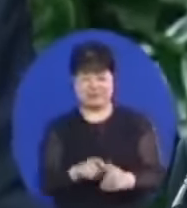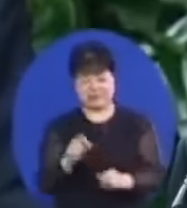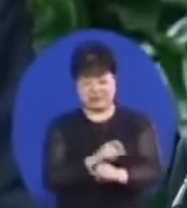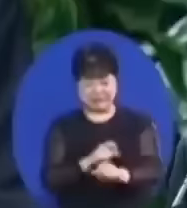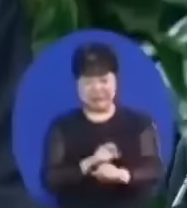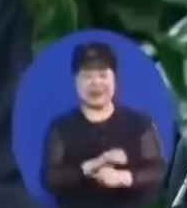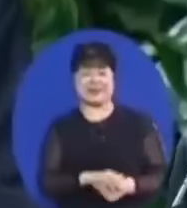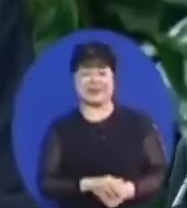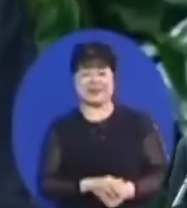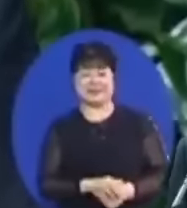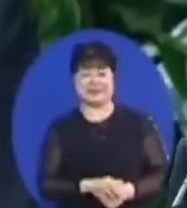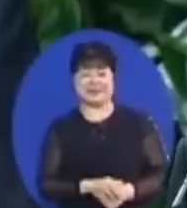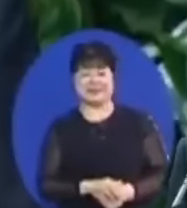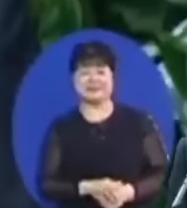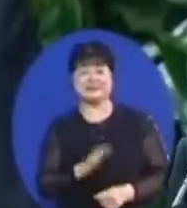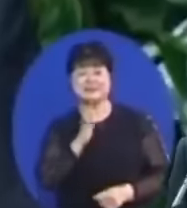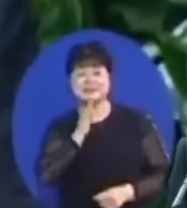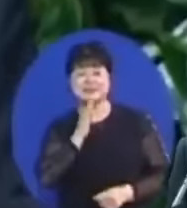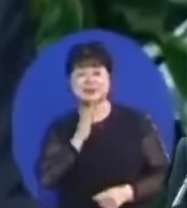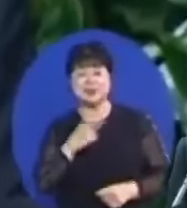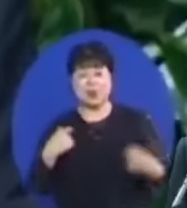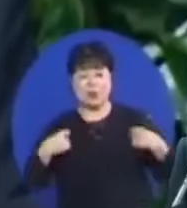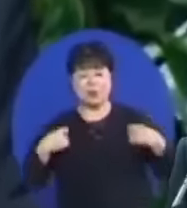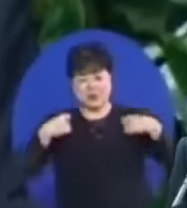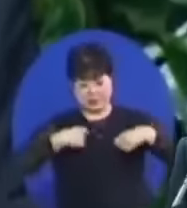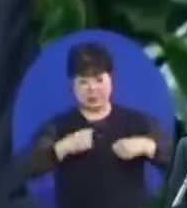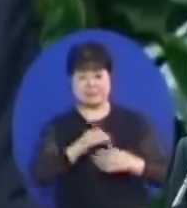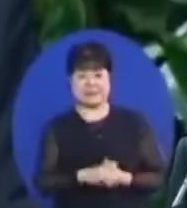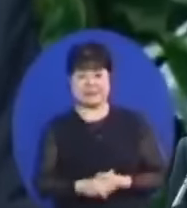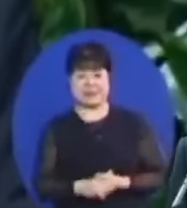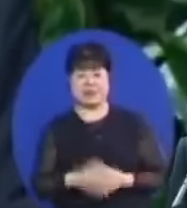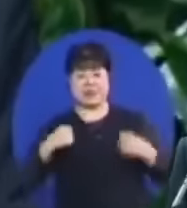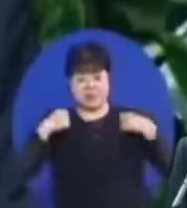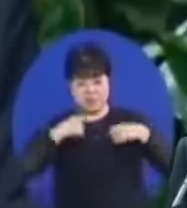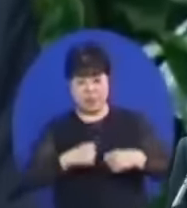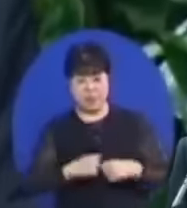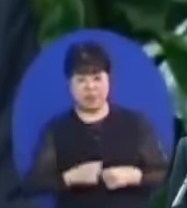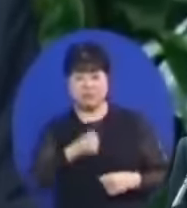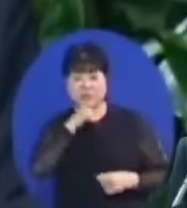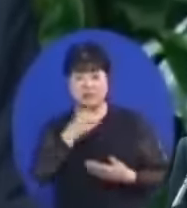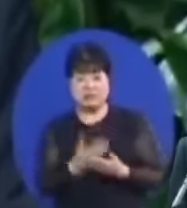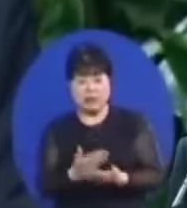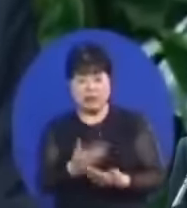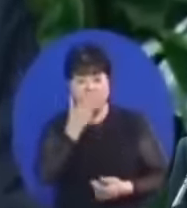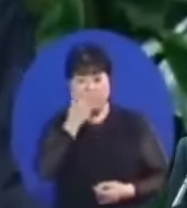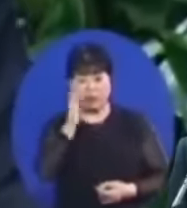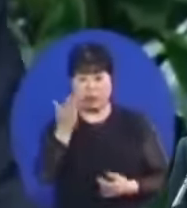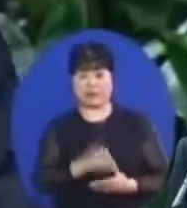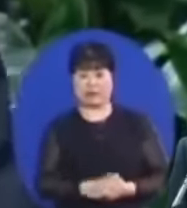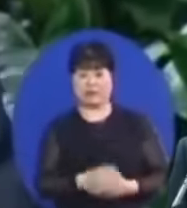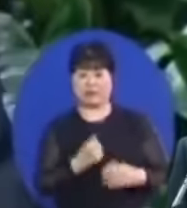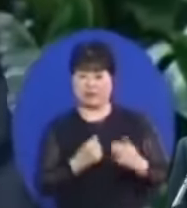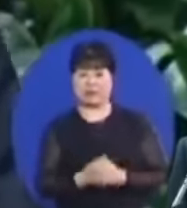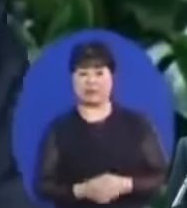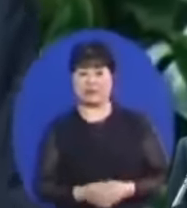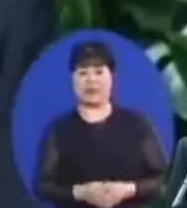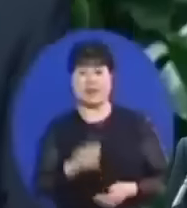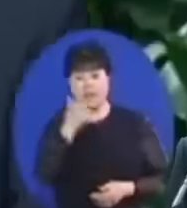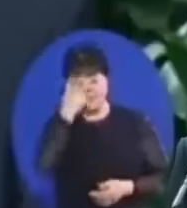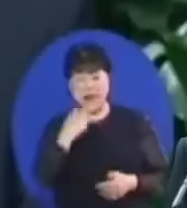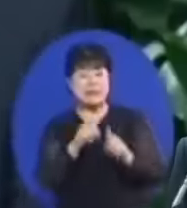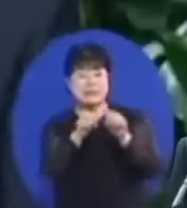특별한 정부에서 내려주는 옷을 입었습니다. 그 옷을 입어야 그 자리에 앉아서 동냥할 수 있습니다. 그런데